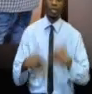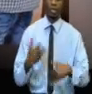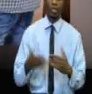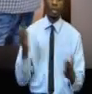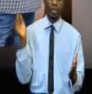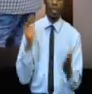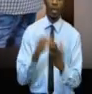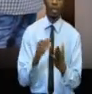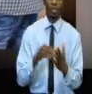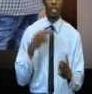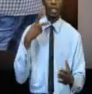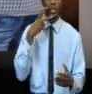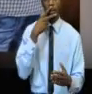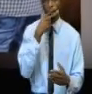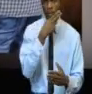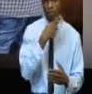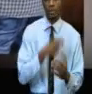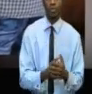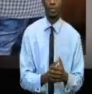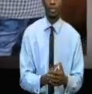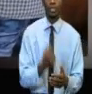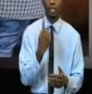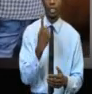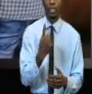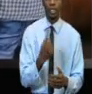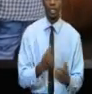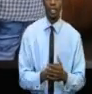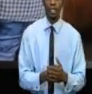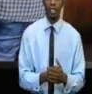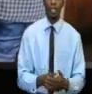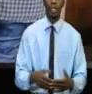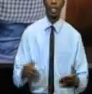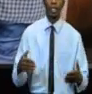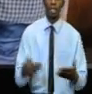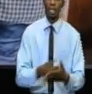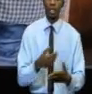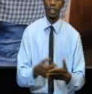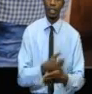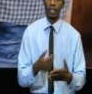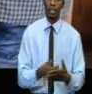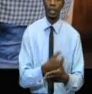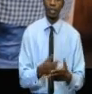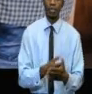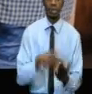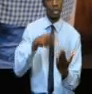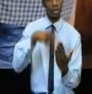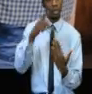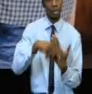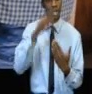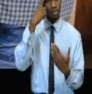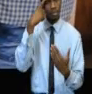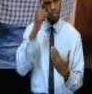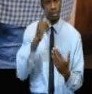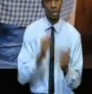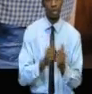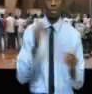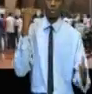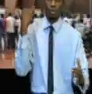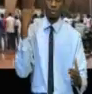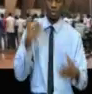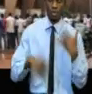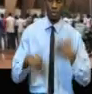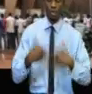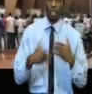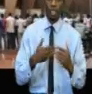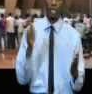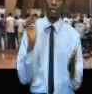africaine en cette matière. Un nouvel instrument juridique pour combattre ce fléau en République démocratique du Congo. Le pays est parmi les 10 premiers les